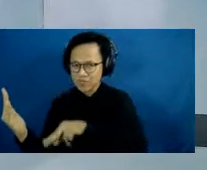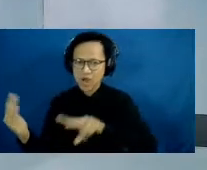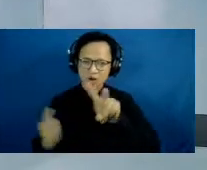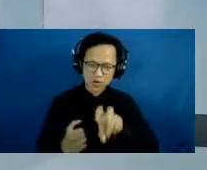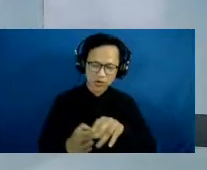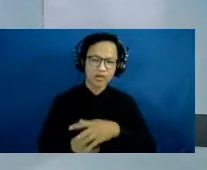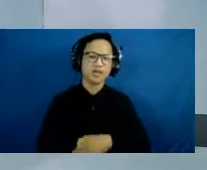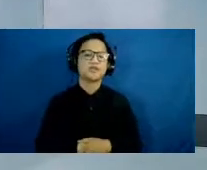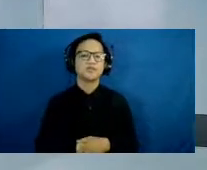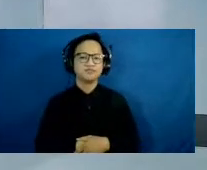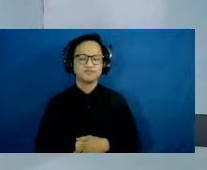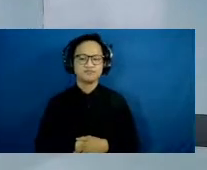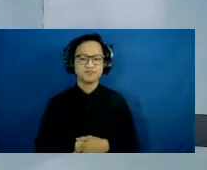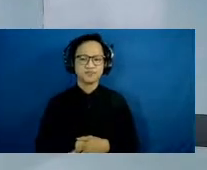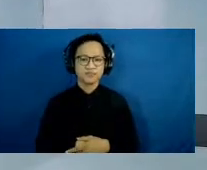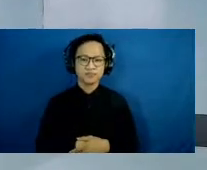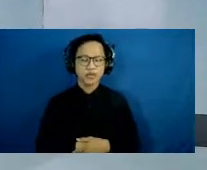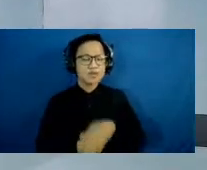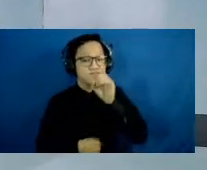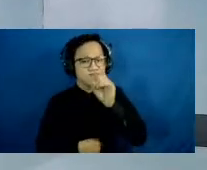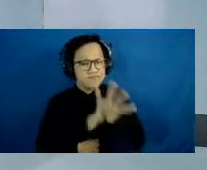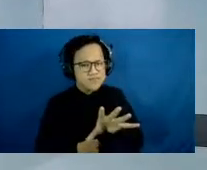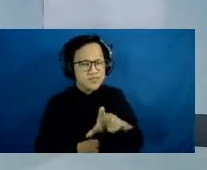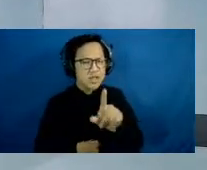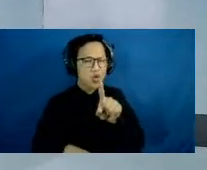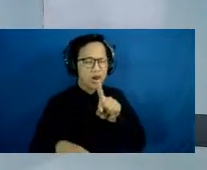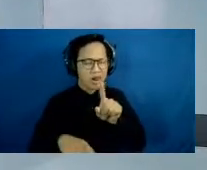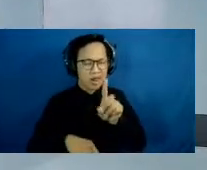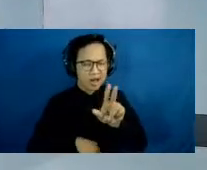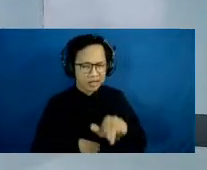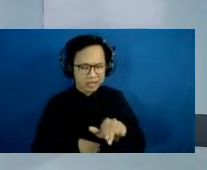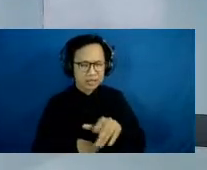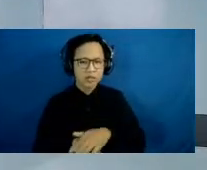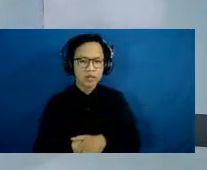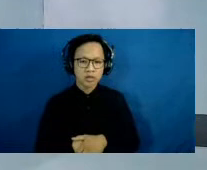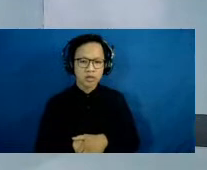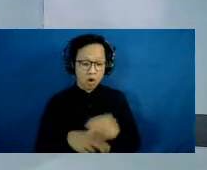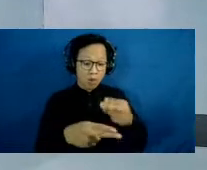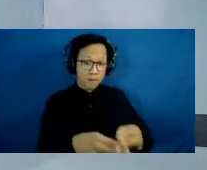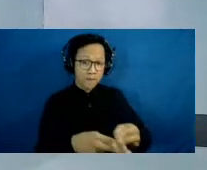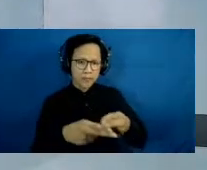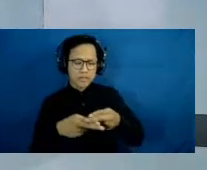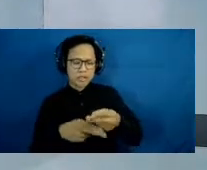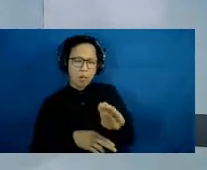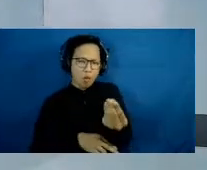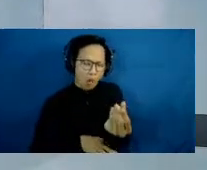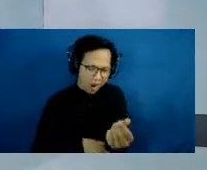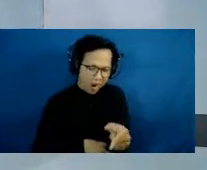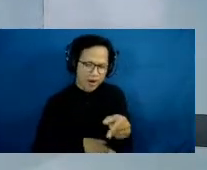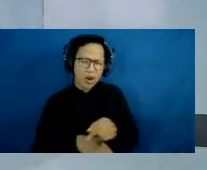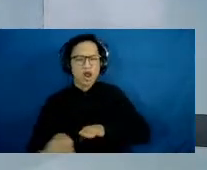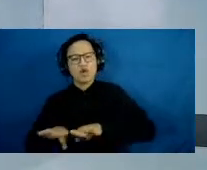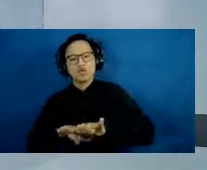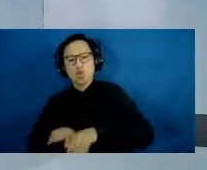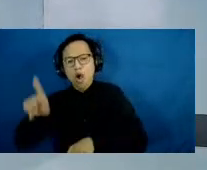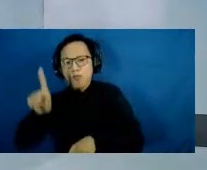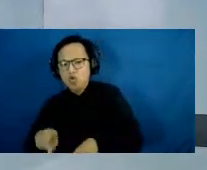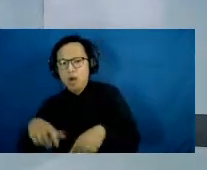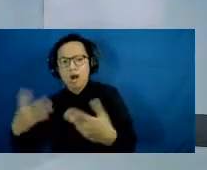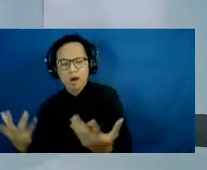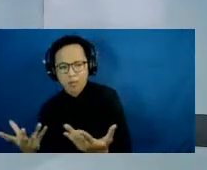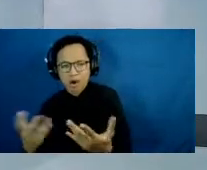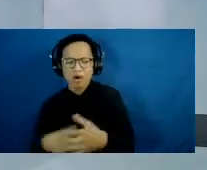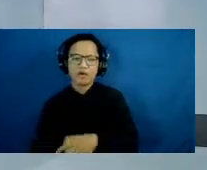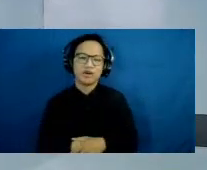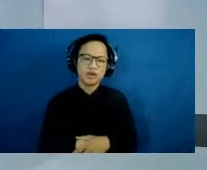dari OJK yang sering juga kita temukan, gunakanlah pinjaman itu sesuai dengan kebutuhan. Kalau memang